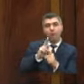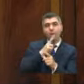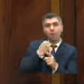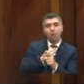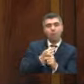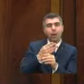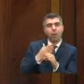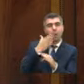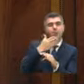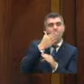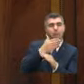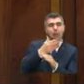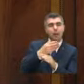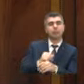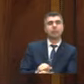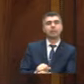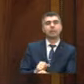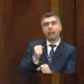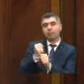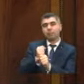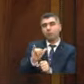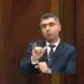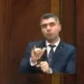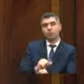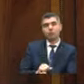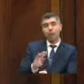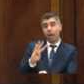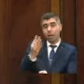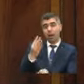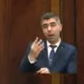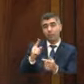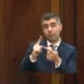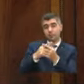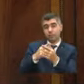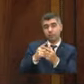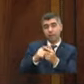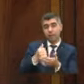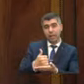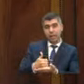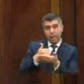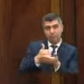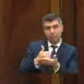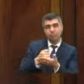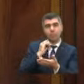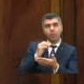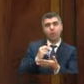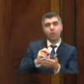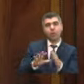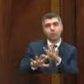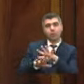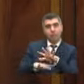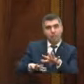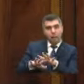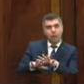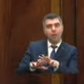الفترة المقبلة. وقد وضع أربع أولويات، وهي مواصلة دعم السياسات الاجتماعية وتقليص الفوارق